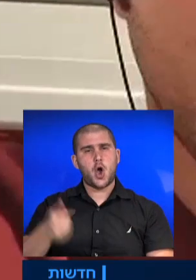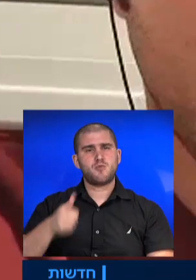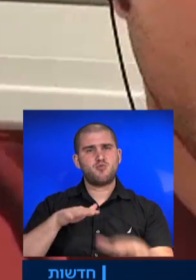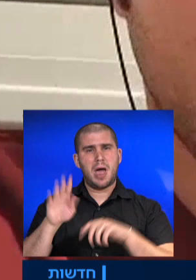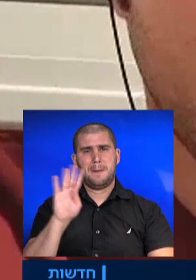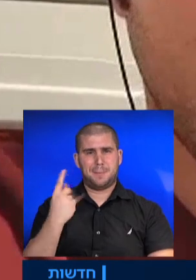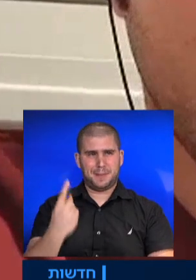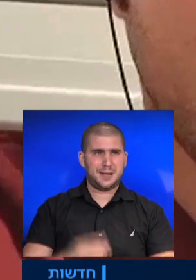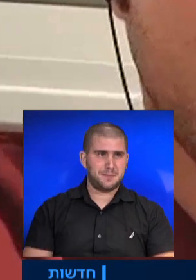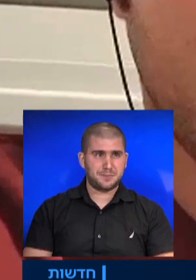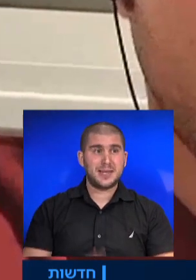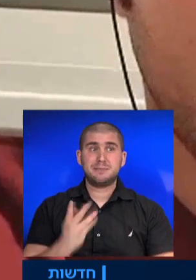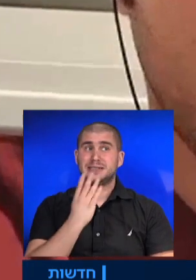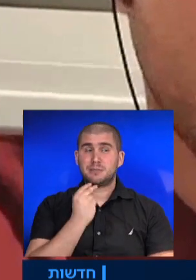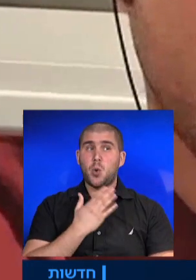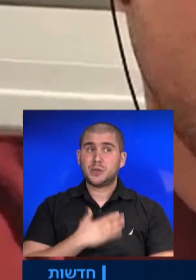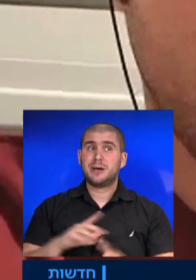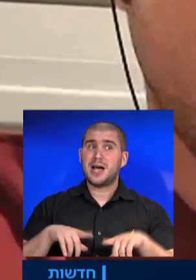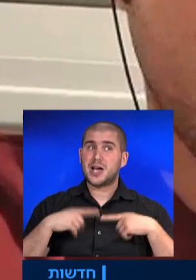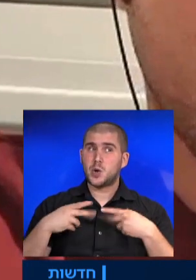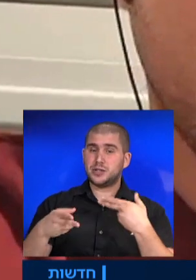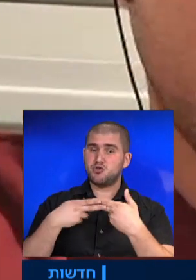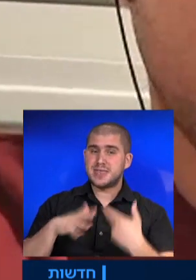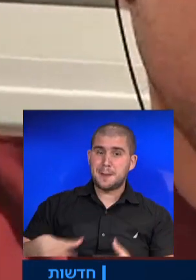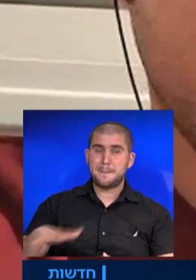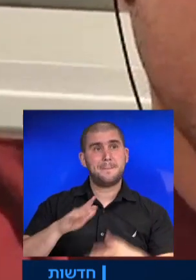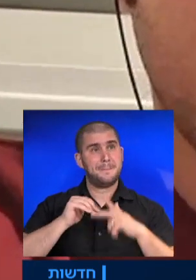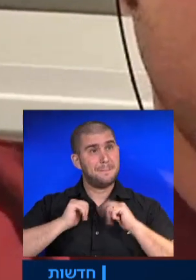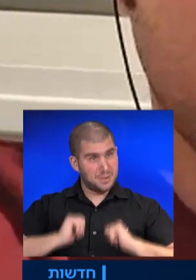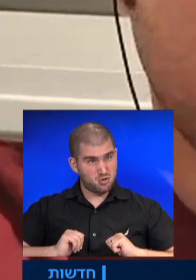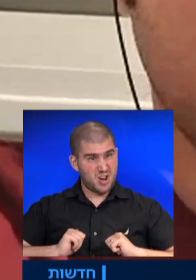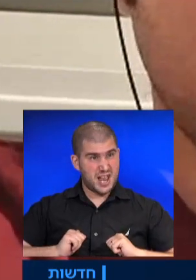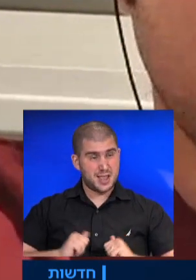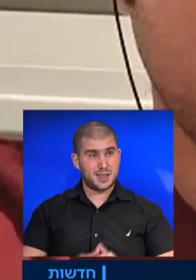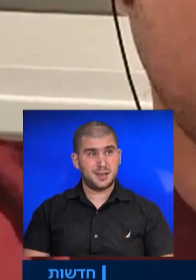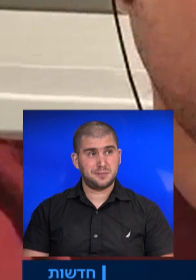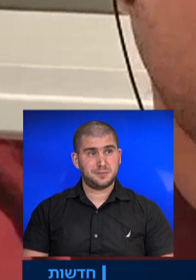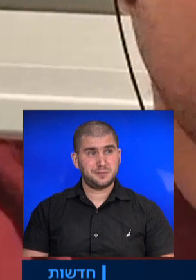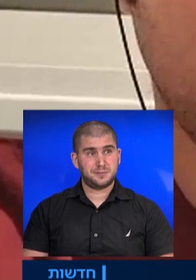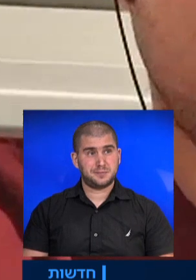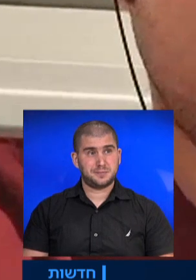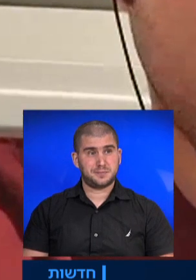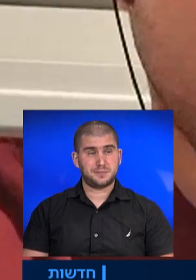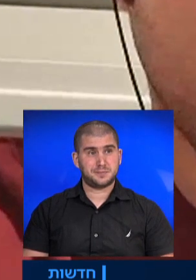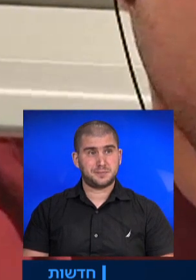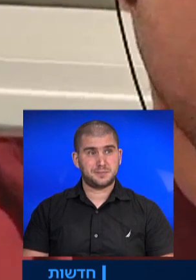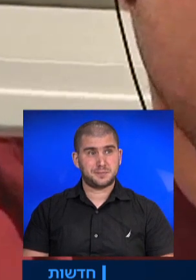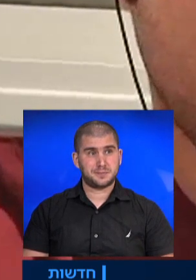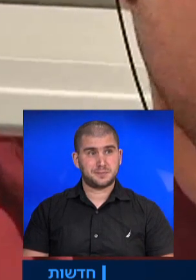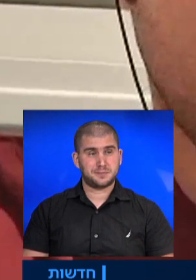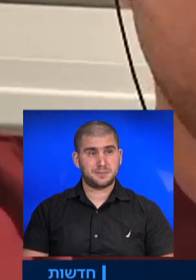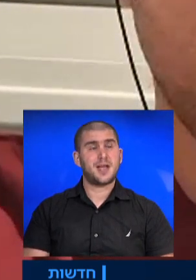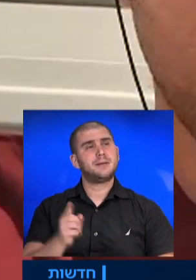ان اراد الاسرائيليين العيش مع جيرانهم بشكل طبيعي عليهم